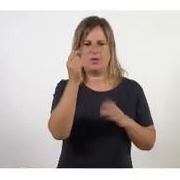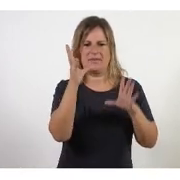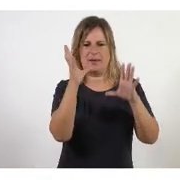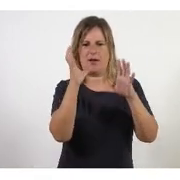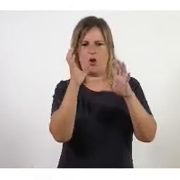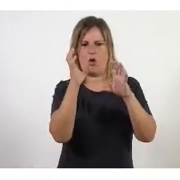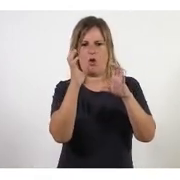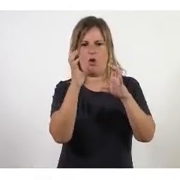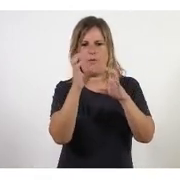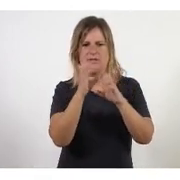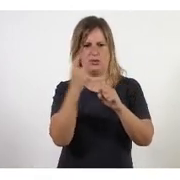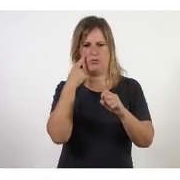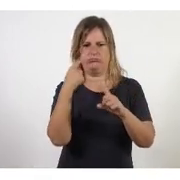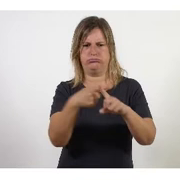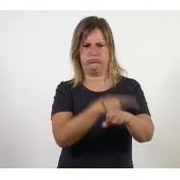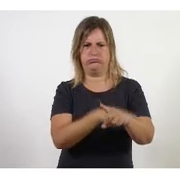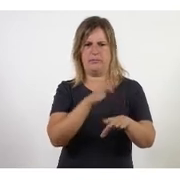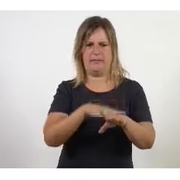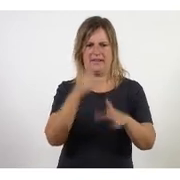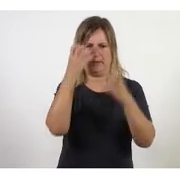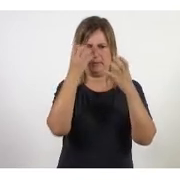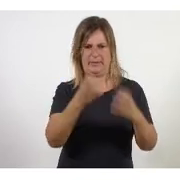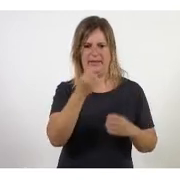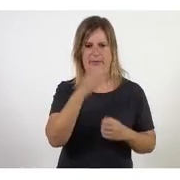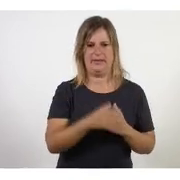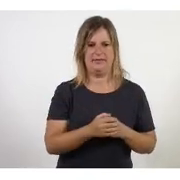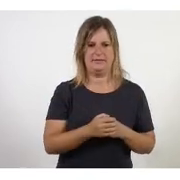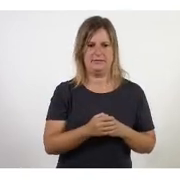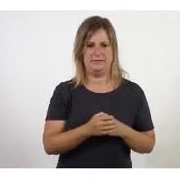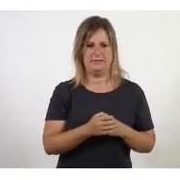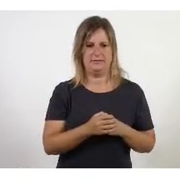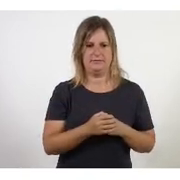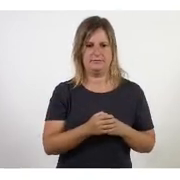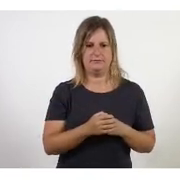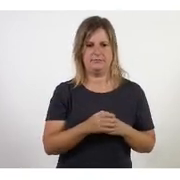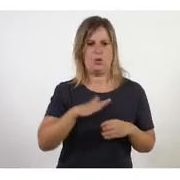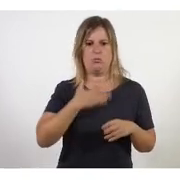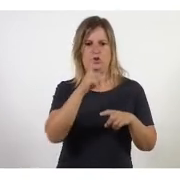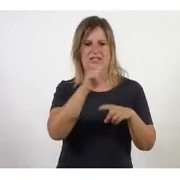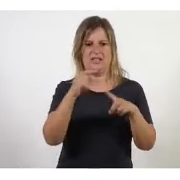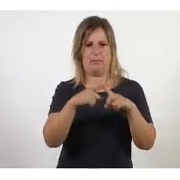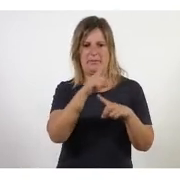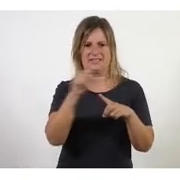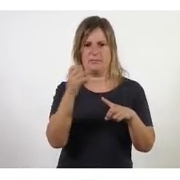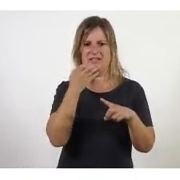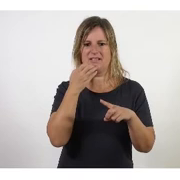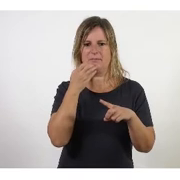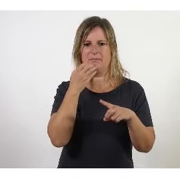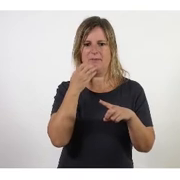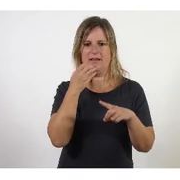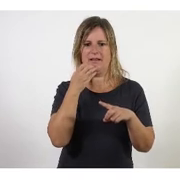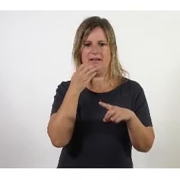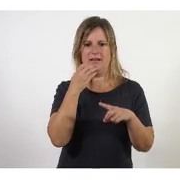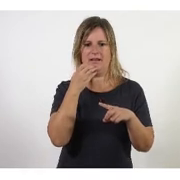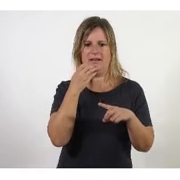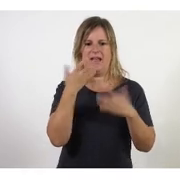negre. Ara ho faré molt bèstia perquè ho veieu bé, vale? Tinc l'opacitat al 75%, la podríem fer al 100% sense problemes. I ara vaig a ser una mica bèstia